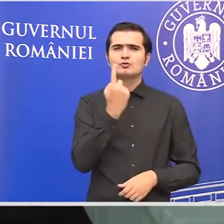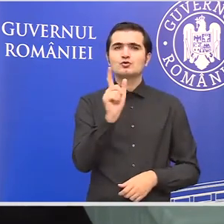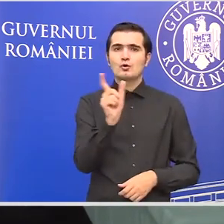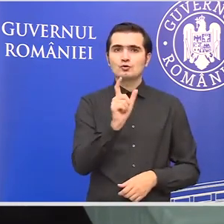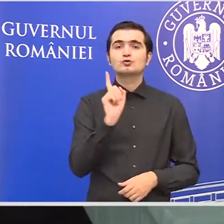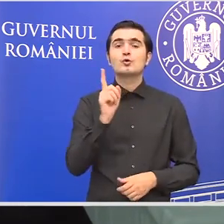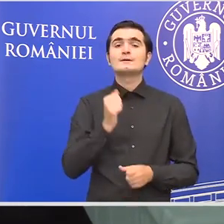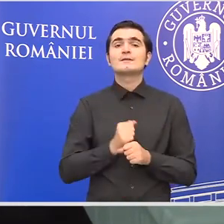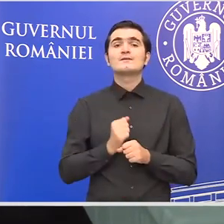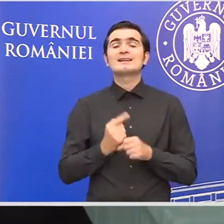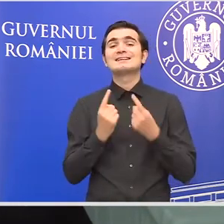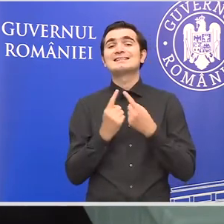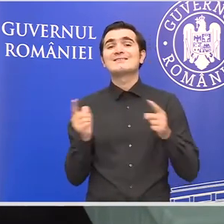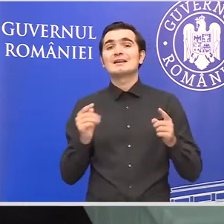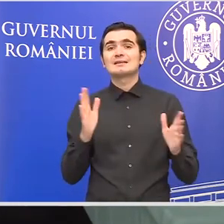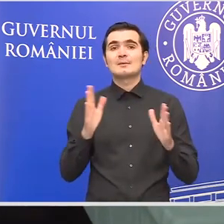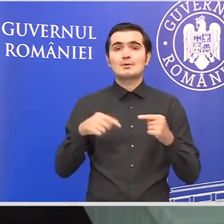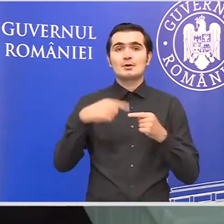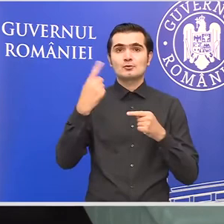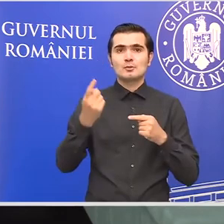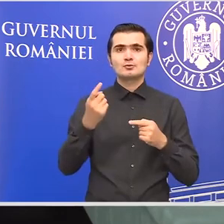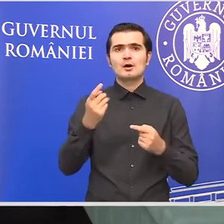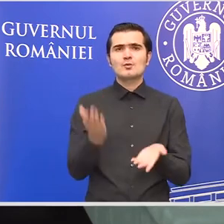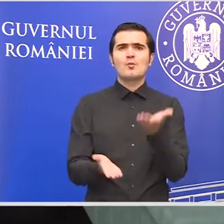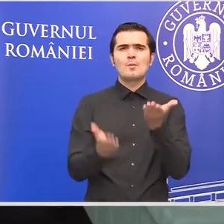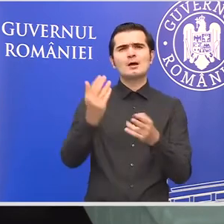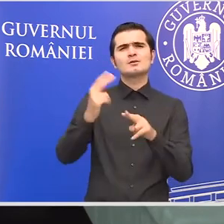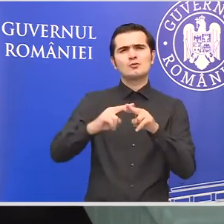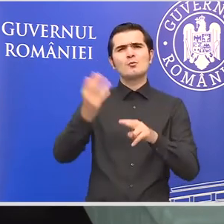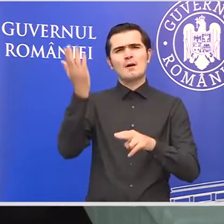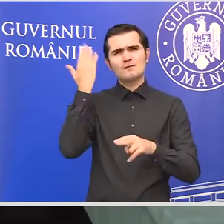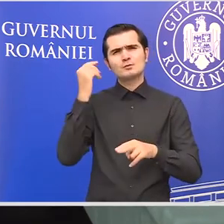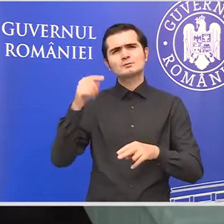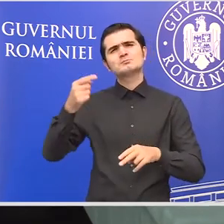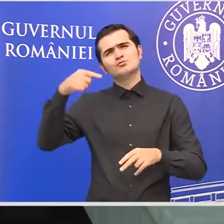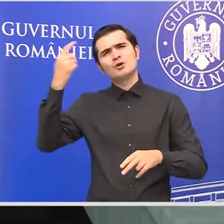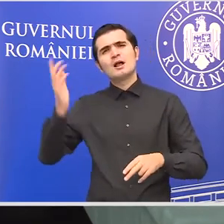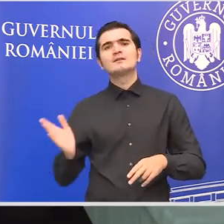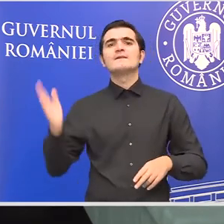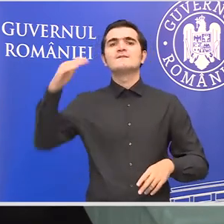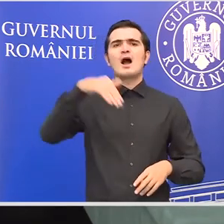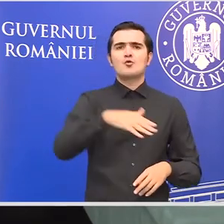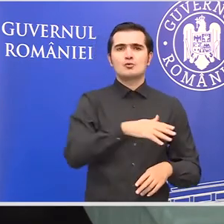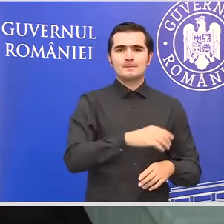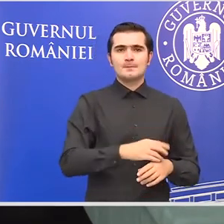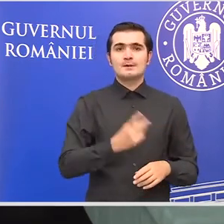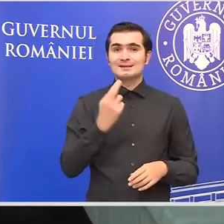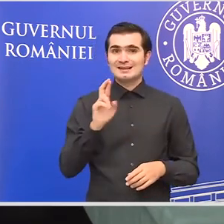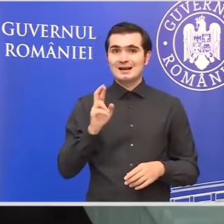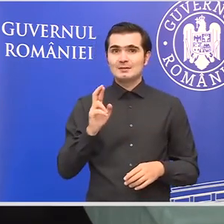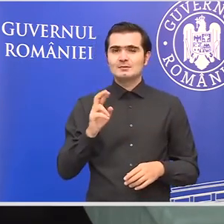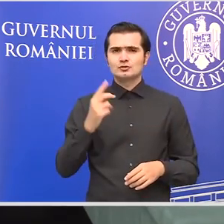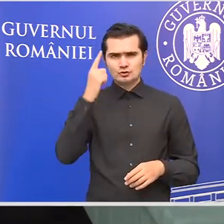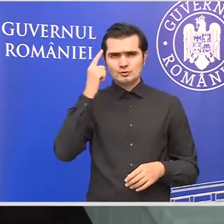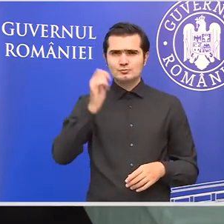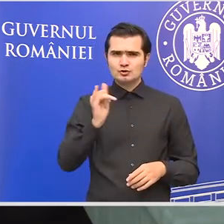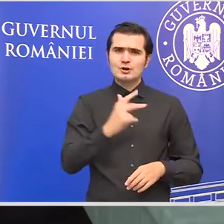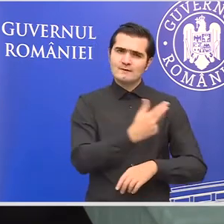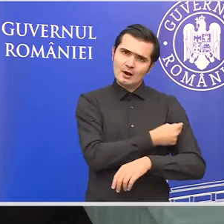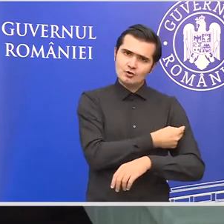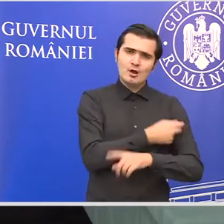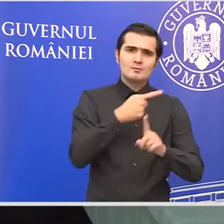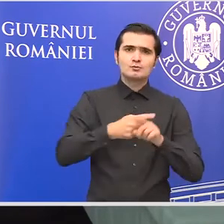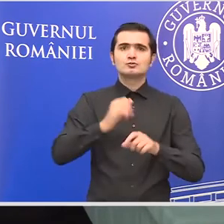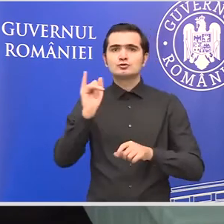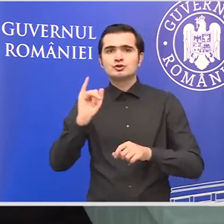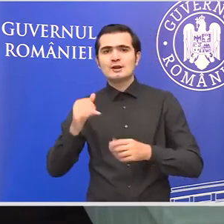diferența în perioada următoare comparativ cu ce am avut în valurile precedente. Totuși, cumulat trecere prin boală, trecere prin vaccinare, probabil că